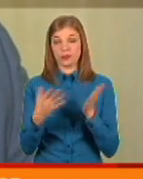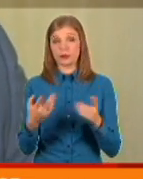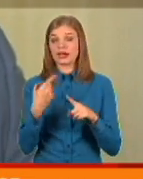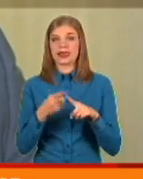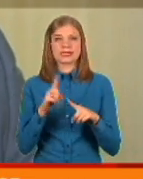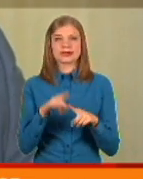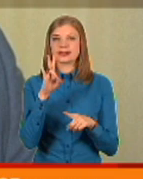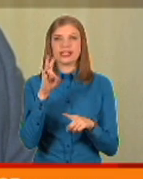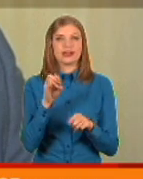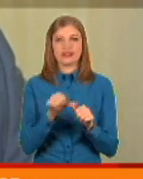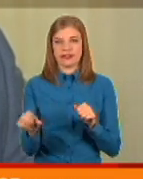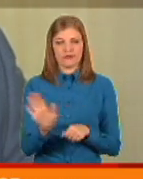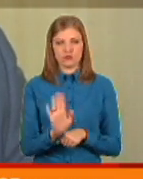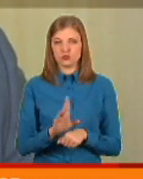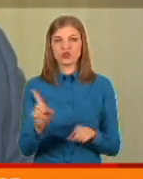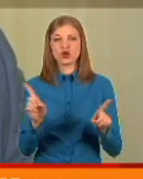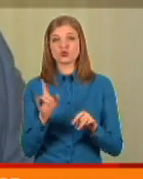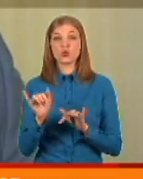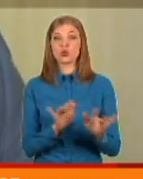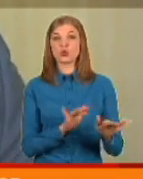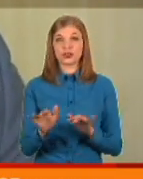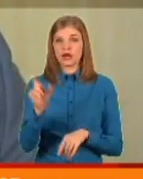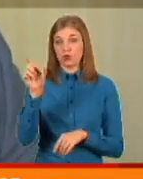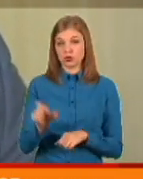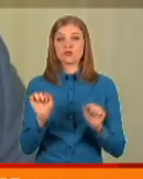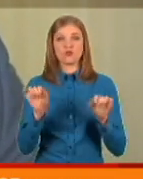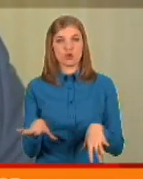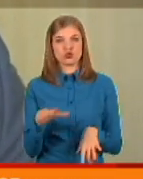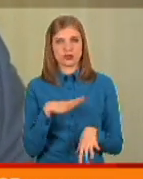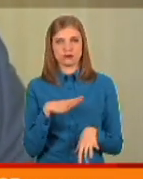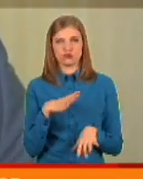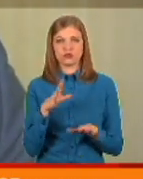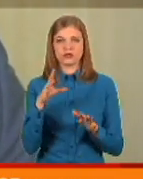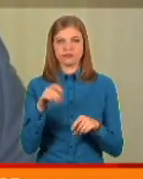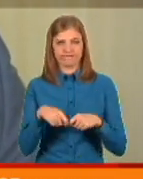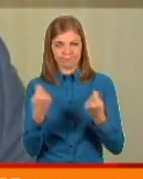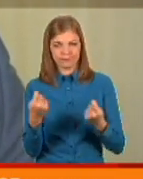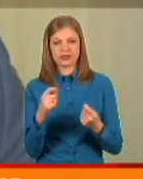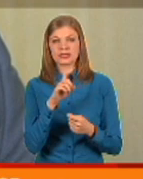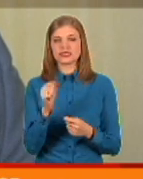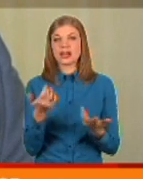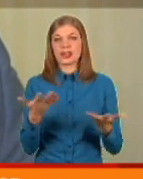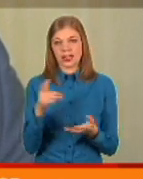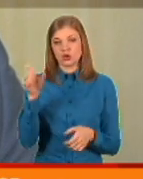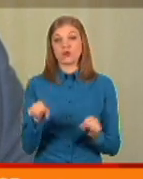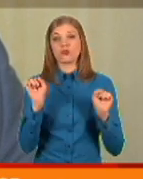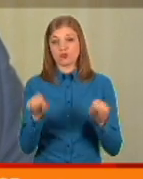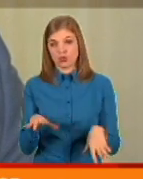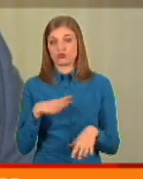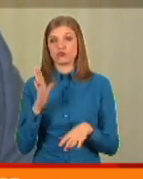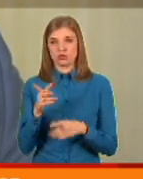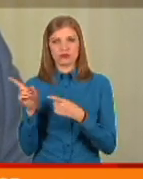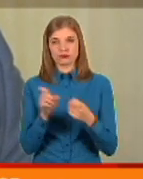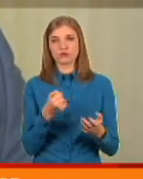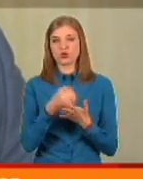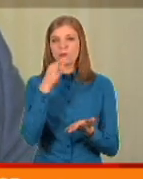469. Це не виключає, що у діях особи може бути наявний склад правопорушення, за яке його можуть притягнути